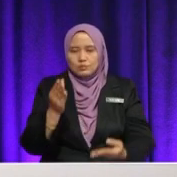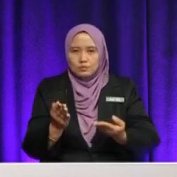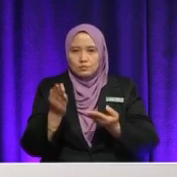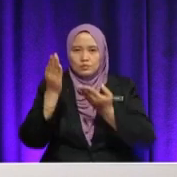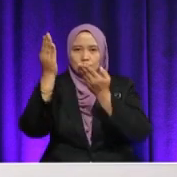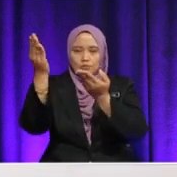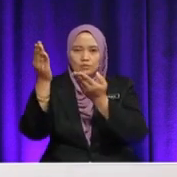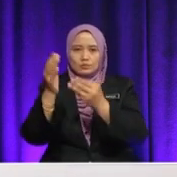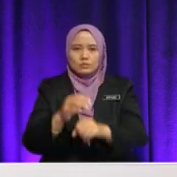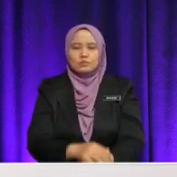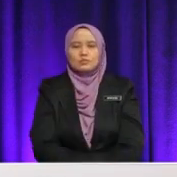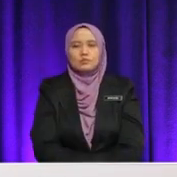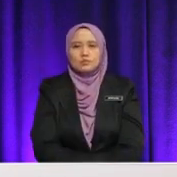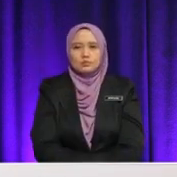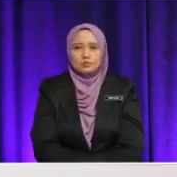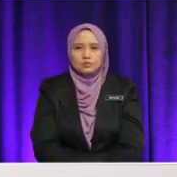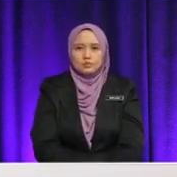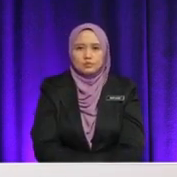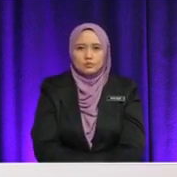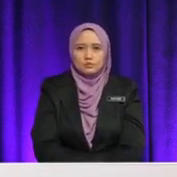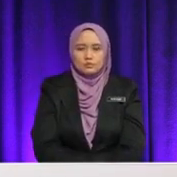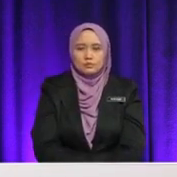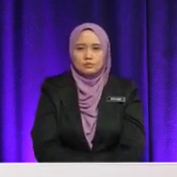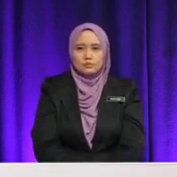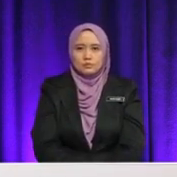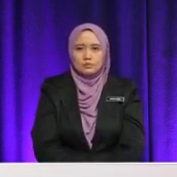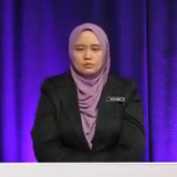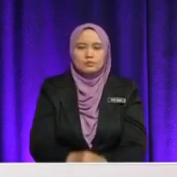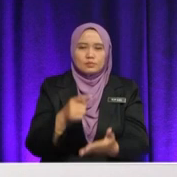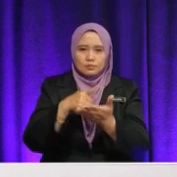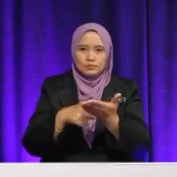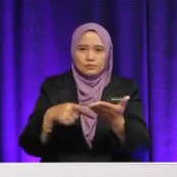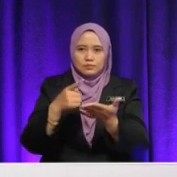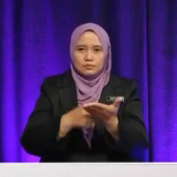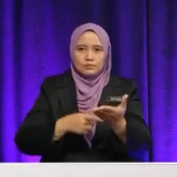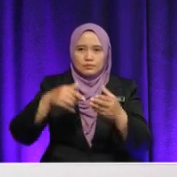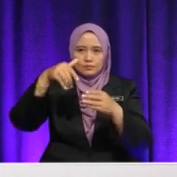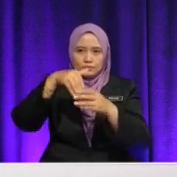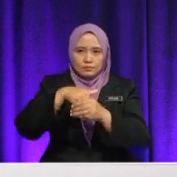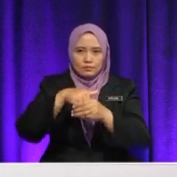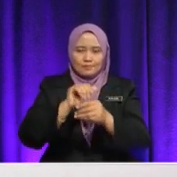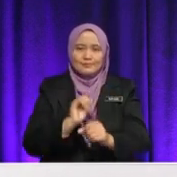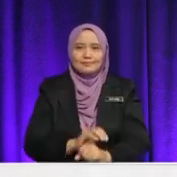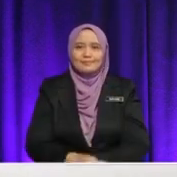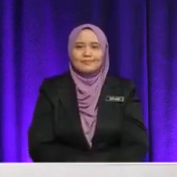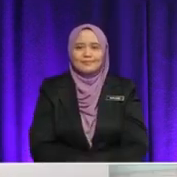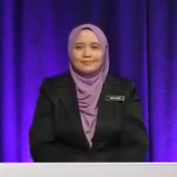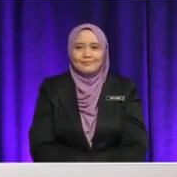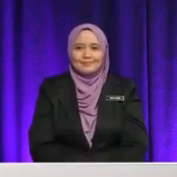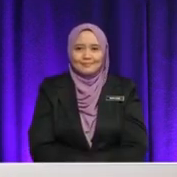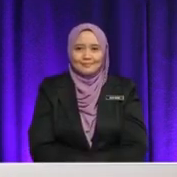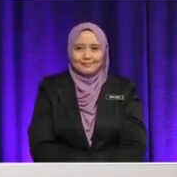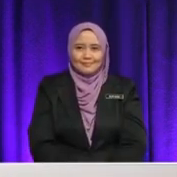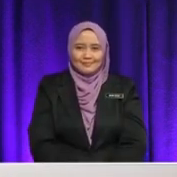khusus berkaitan pilihanraya Ho itu saja gosip saja itu diuji berpantun kita di hal tidak